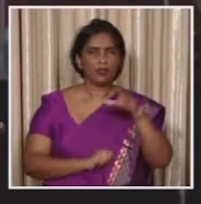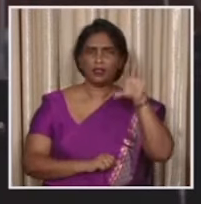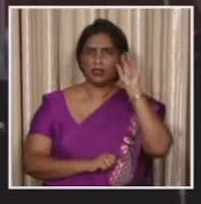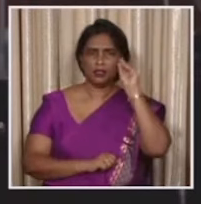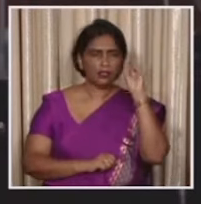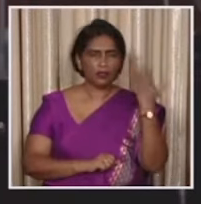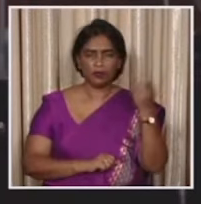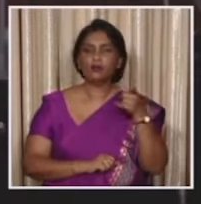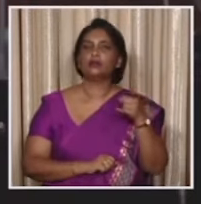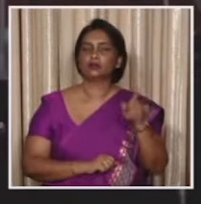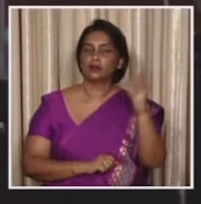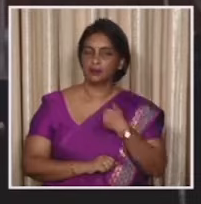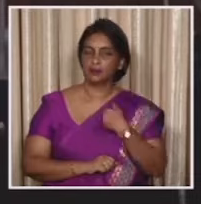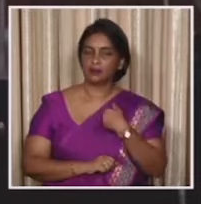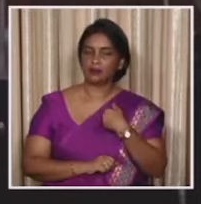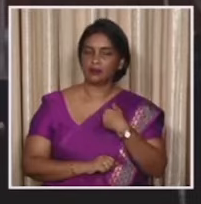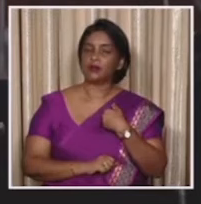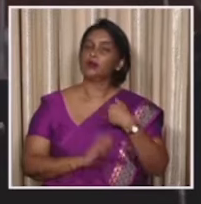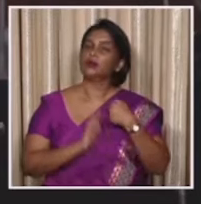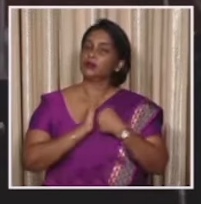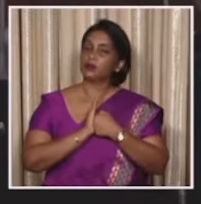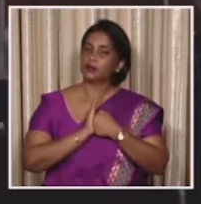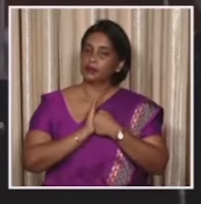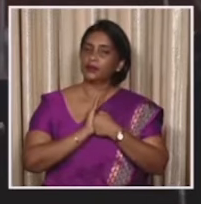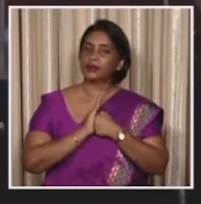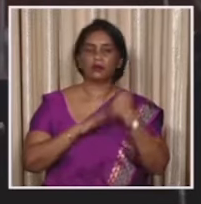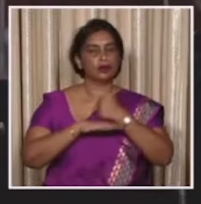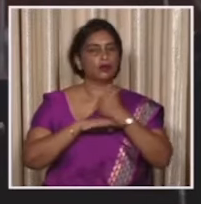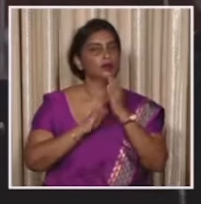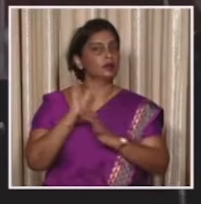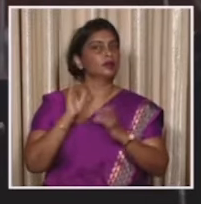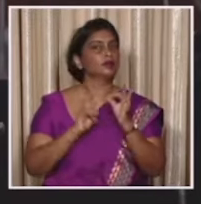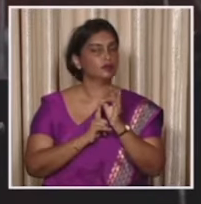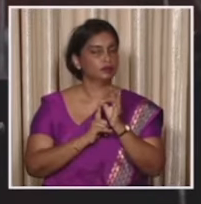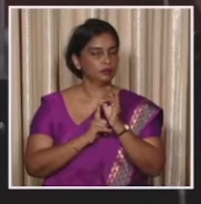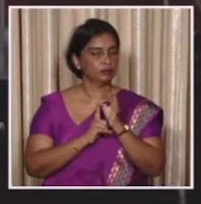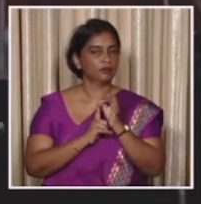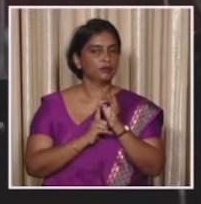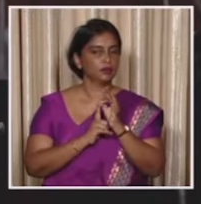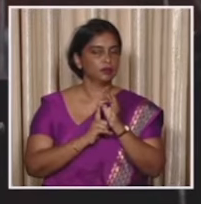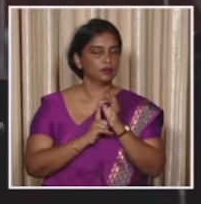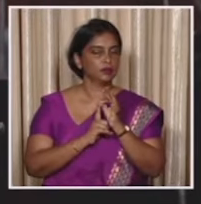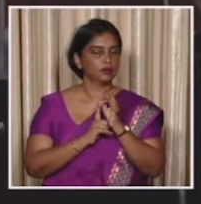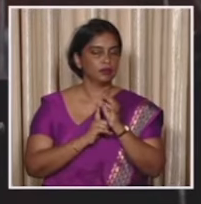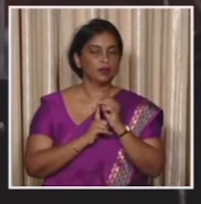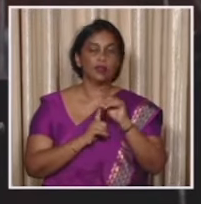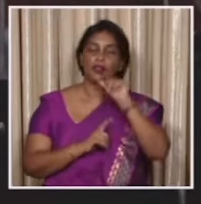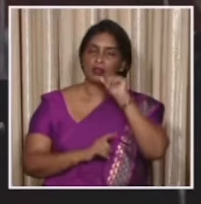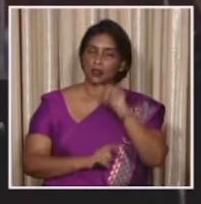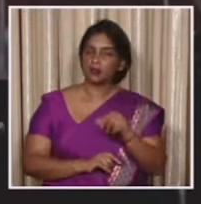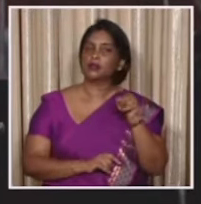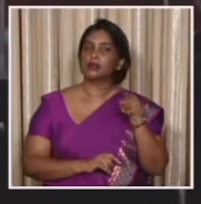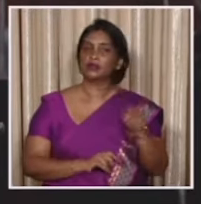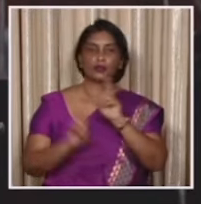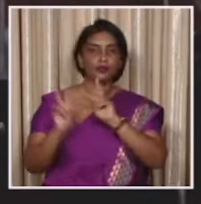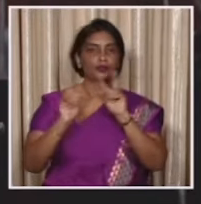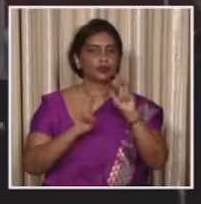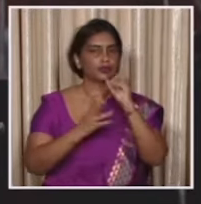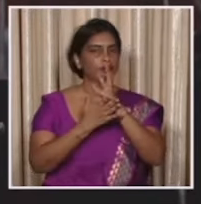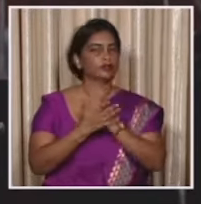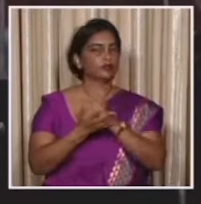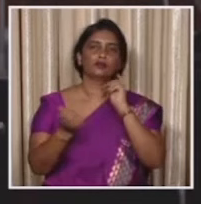නොතේරුණාද කියන ප්‍රශ්නය අපිට තිබෙනවා. ගරු මූලාසනාරූඪ මන්ත්‍රීතුමනි, ඇත්තෙම මේ 22